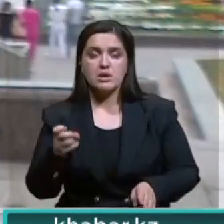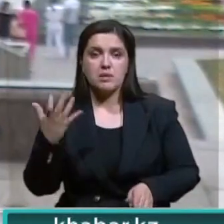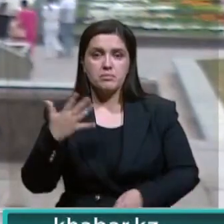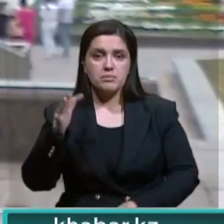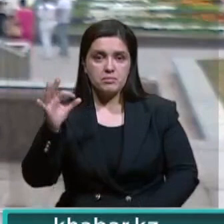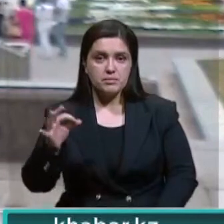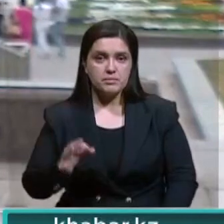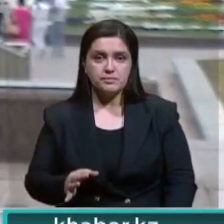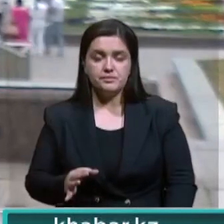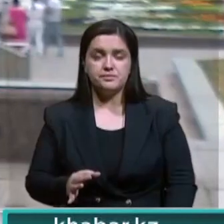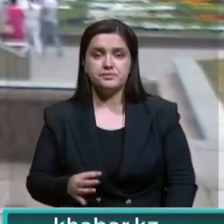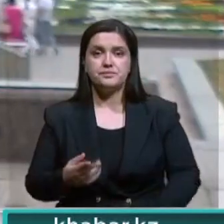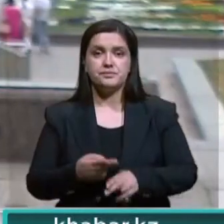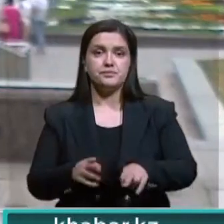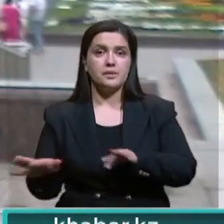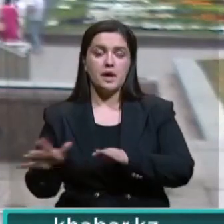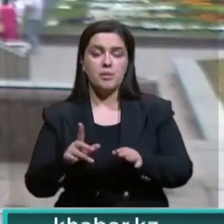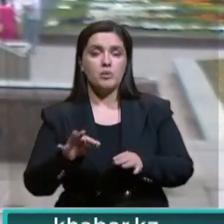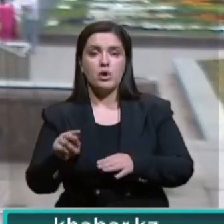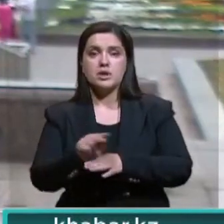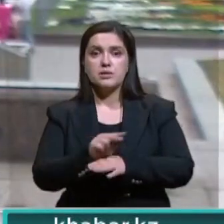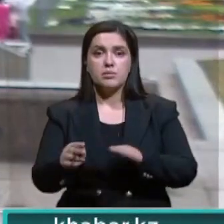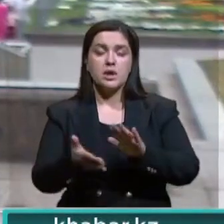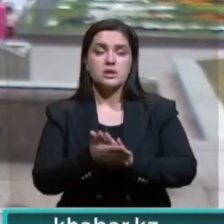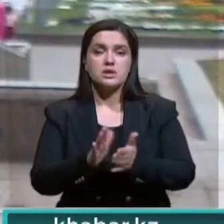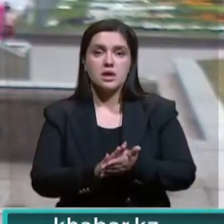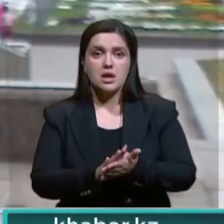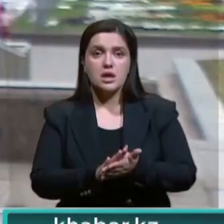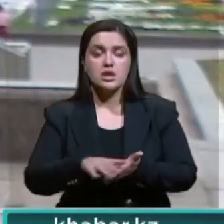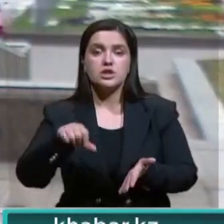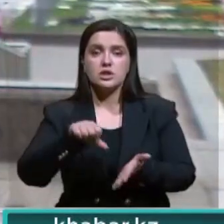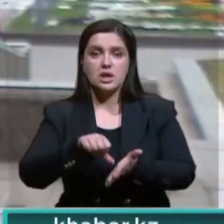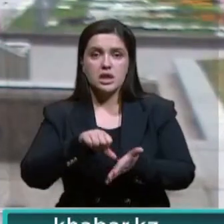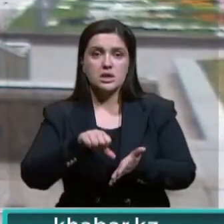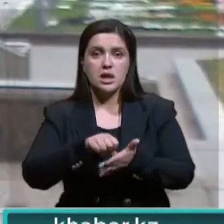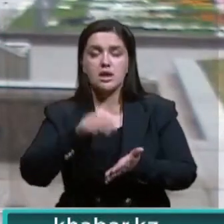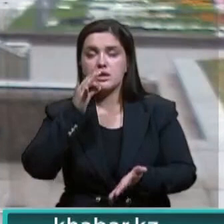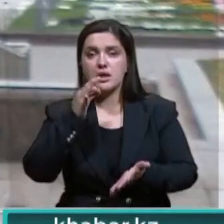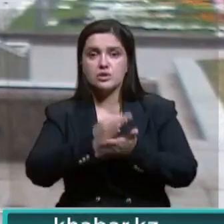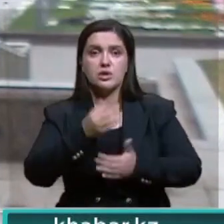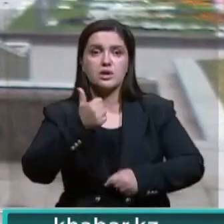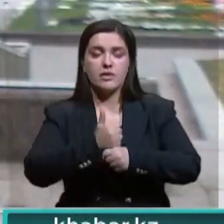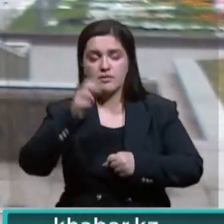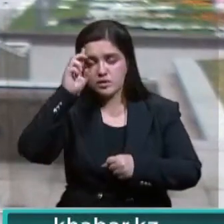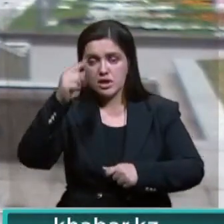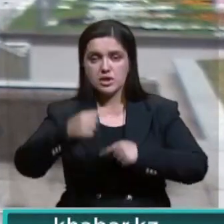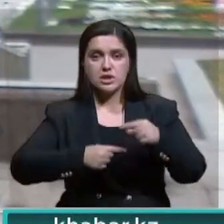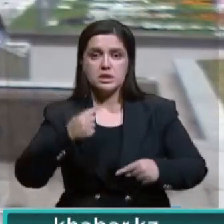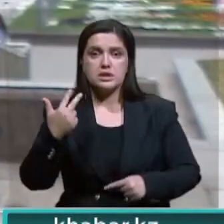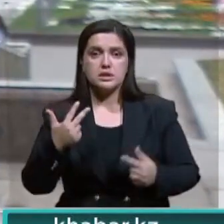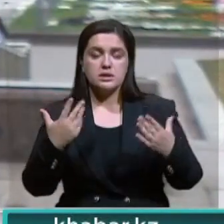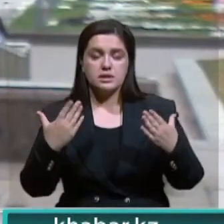наполовину. О принятых мерах по исправлению ситуации члены Кабмина доложат главе государства через 30 дней.